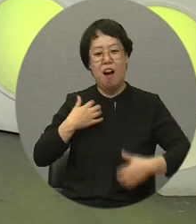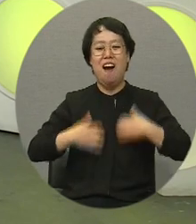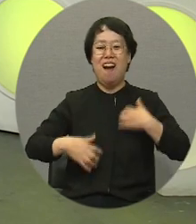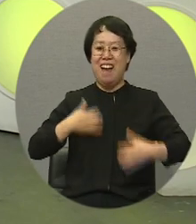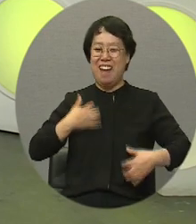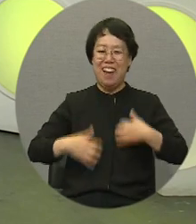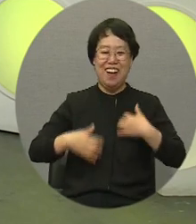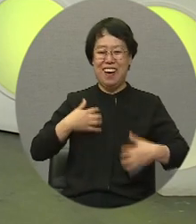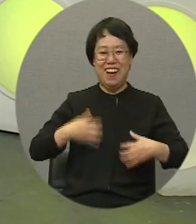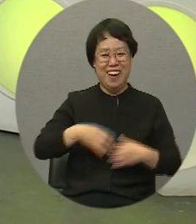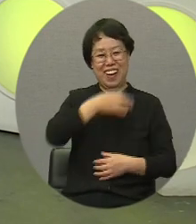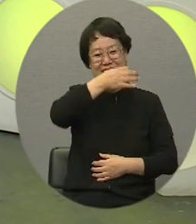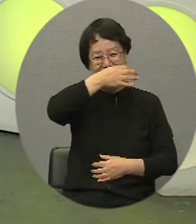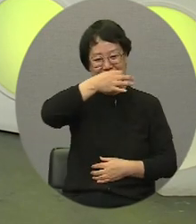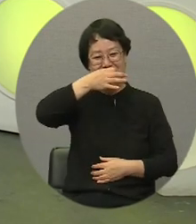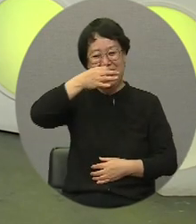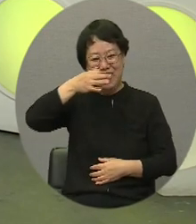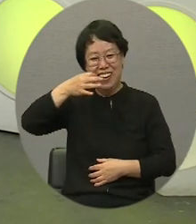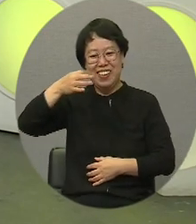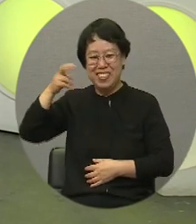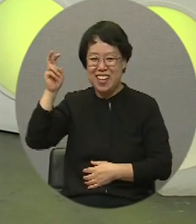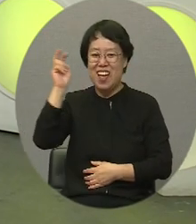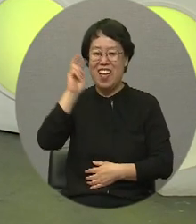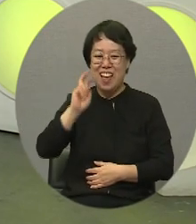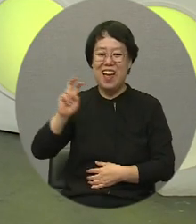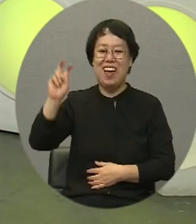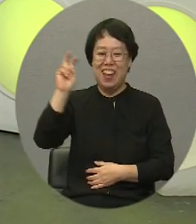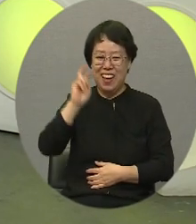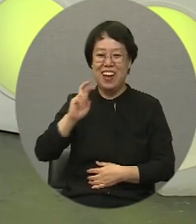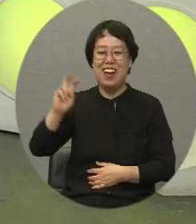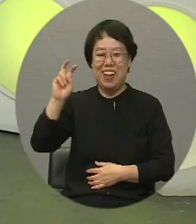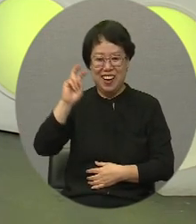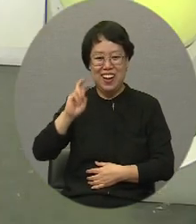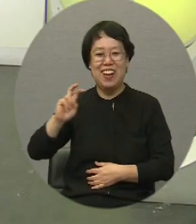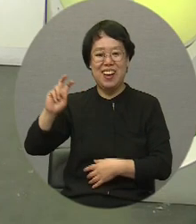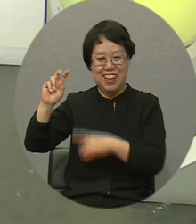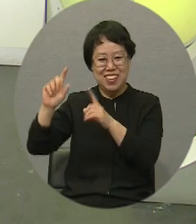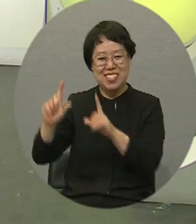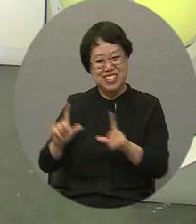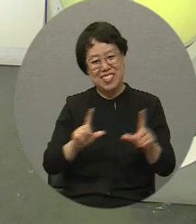명랑한 노래를 부릅시다